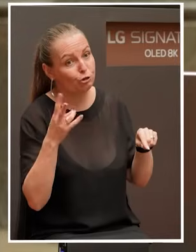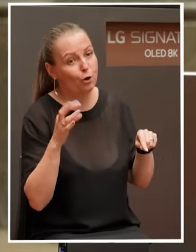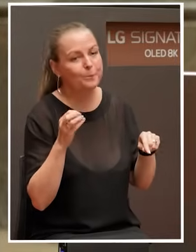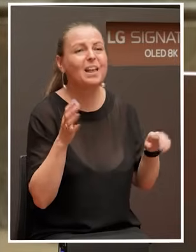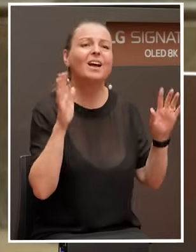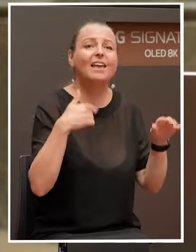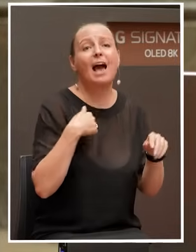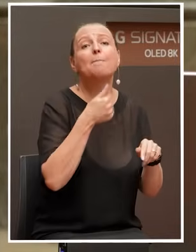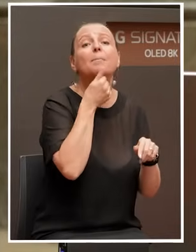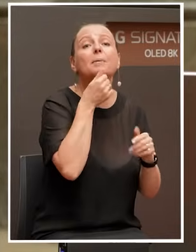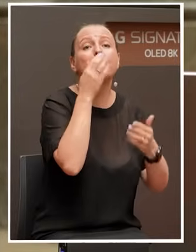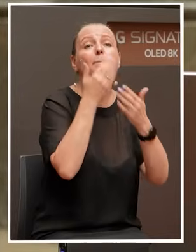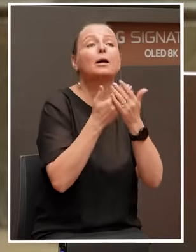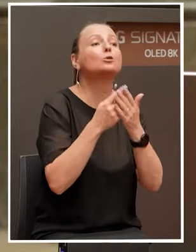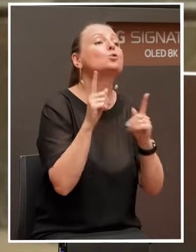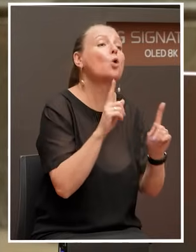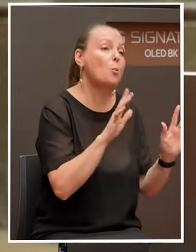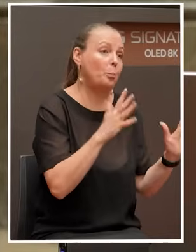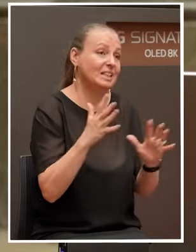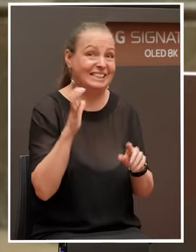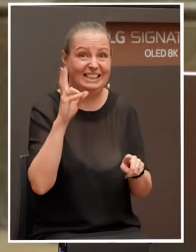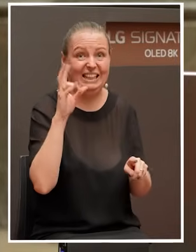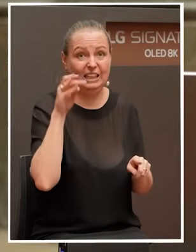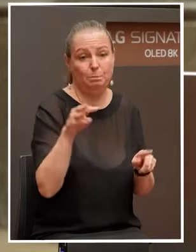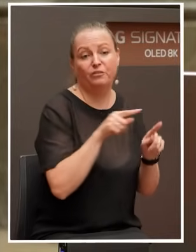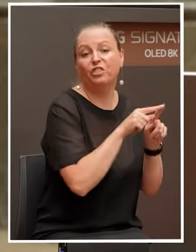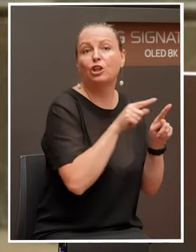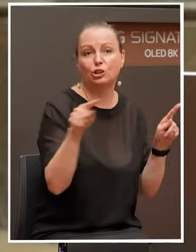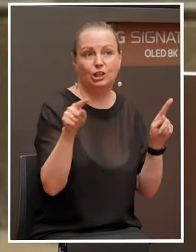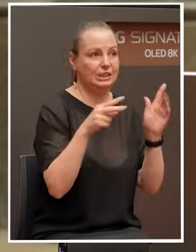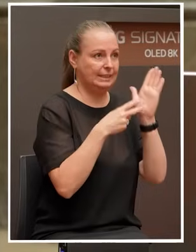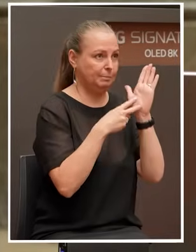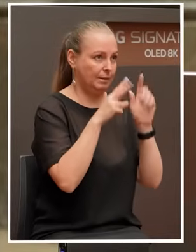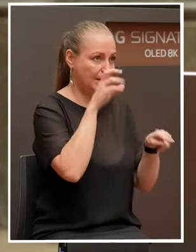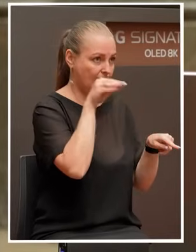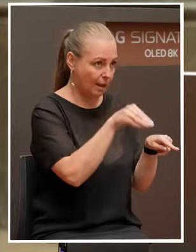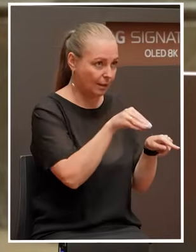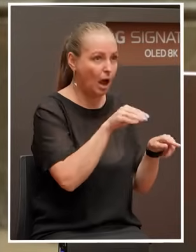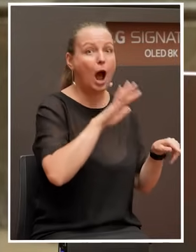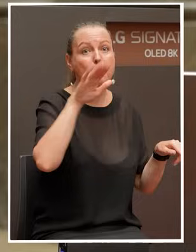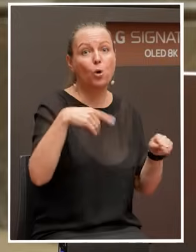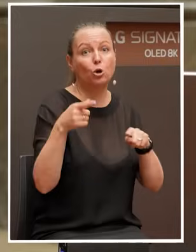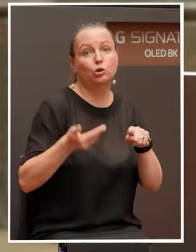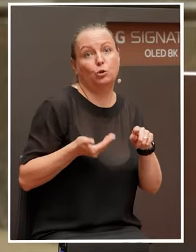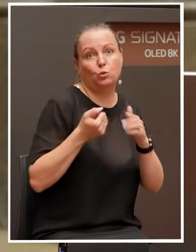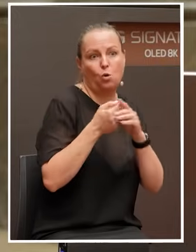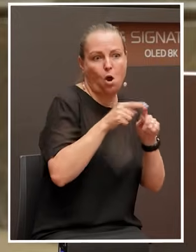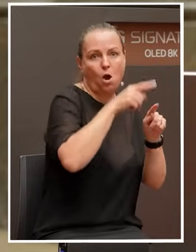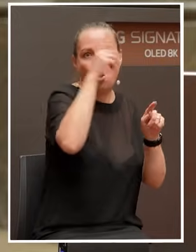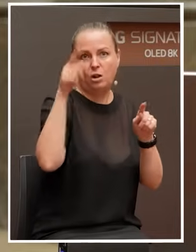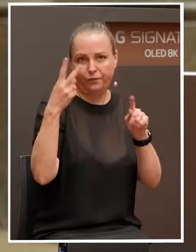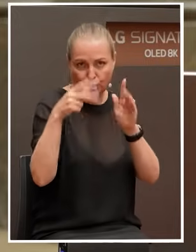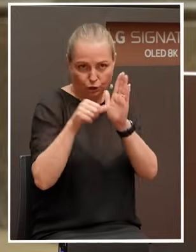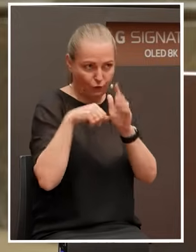Я попытался показать, что с ним происходит в течение, ну, примерно 7 лет. Да, потом же еще он жил до 26-го года, да,